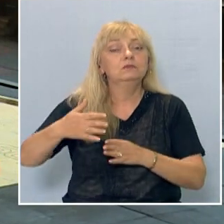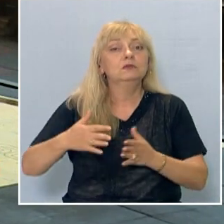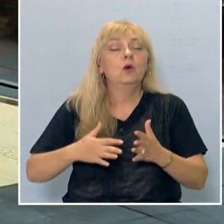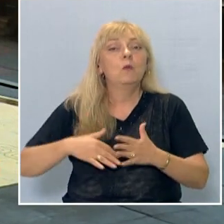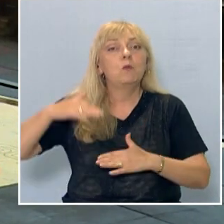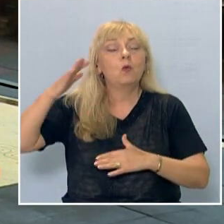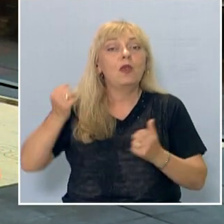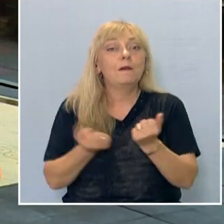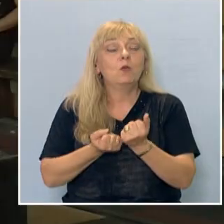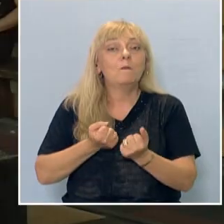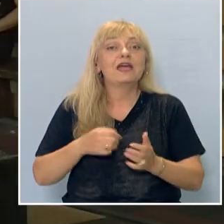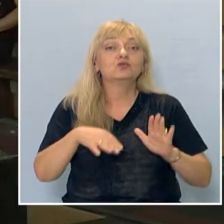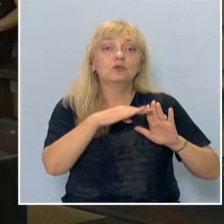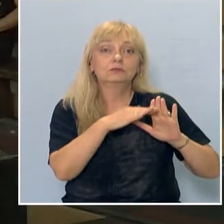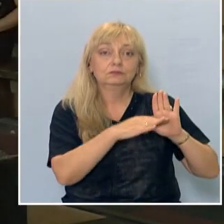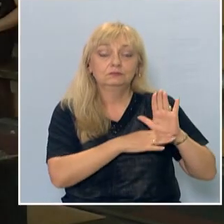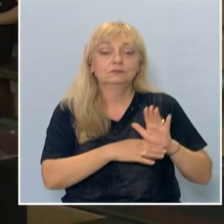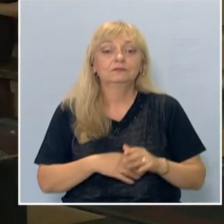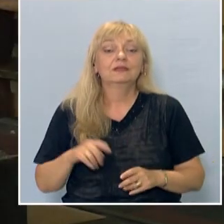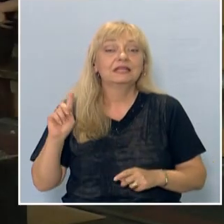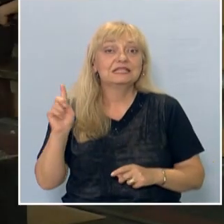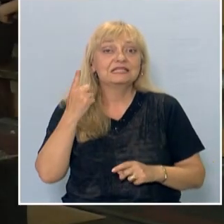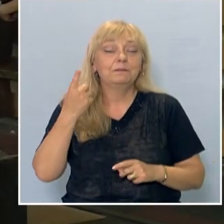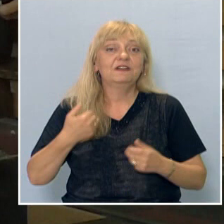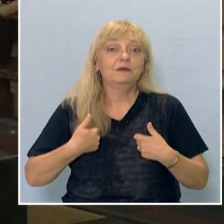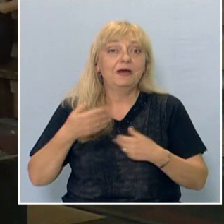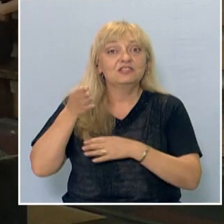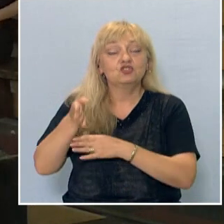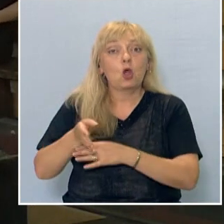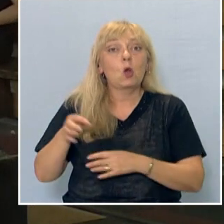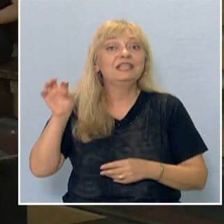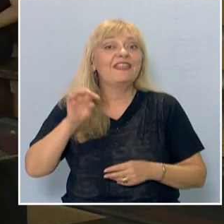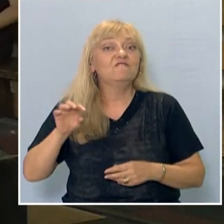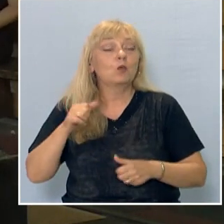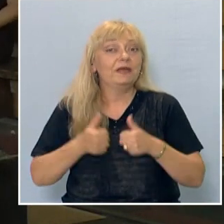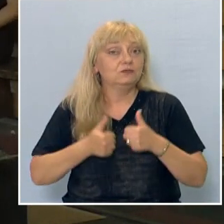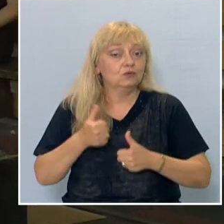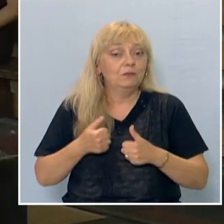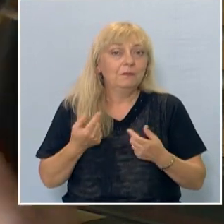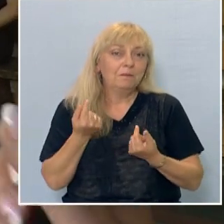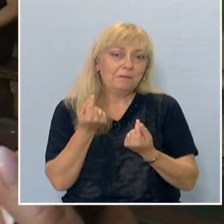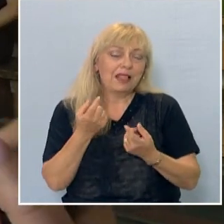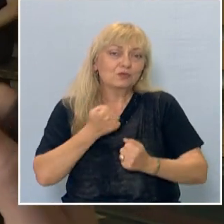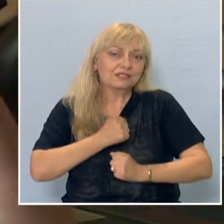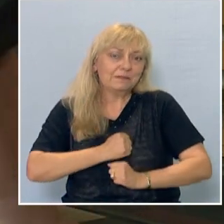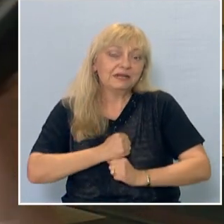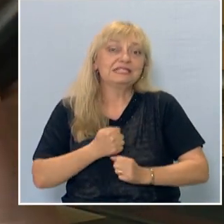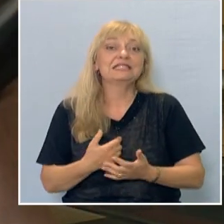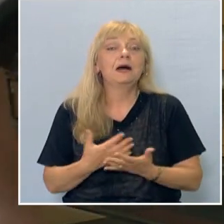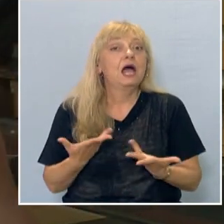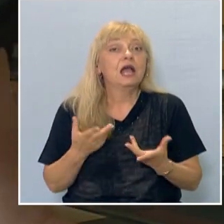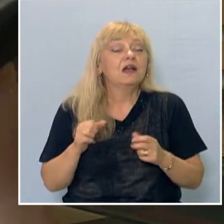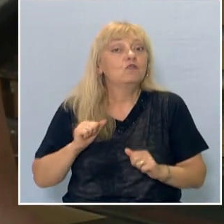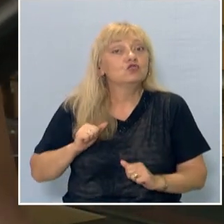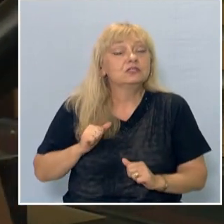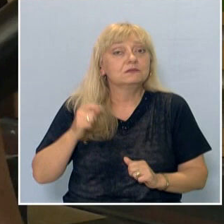в класирането. Там за първи път ще ходя на европейско. Малко съм притеснена. Но какви принципи ще